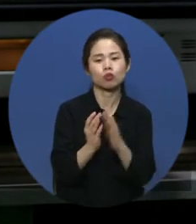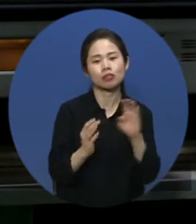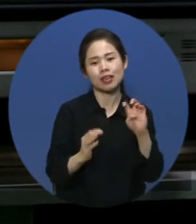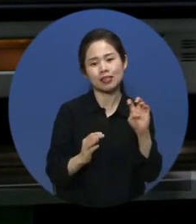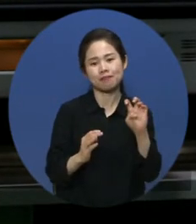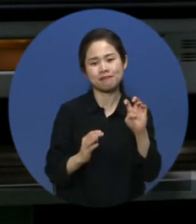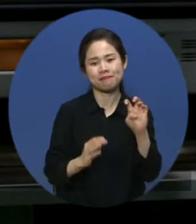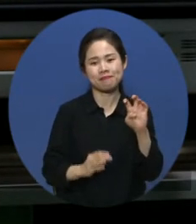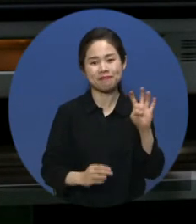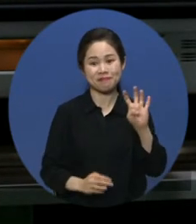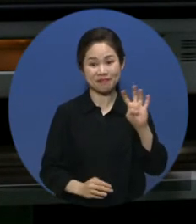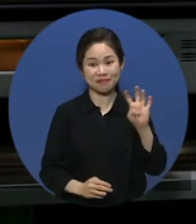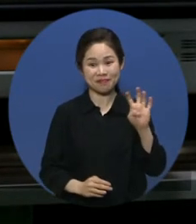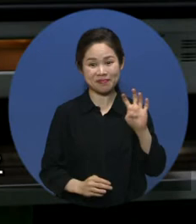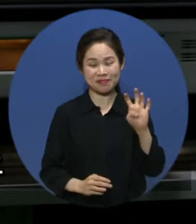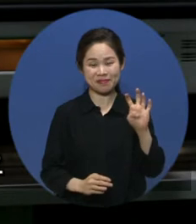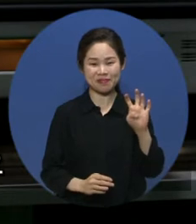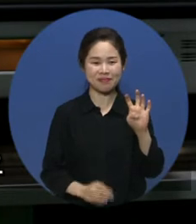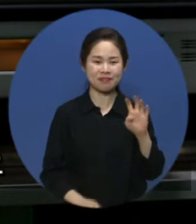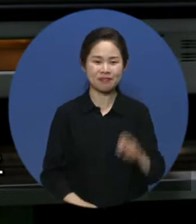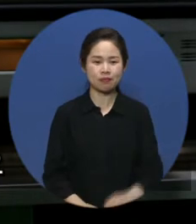있습니다.